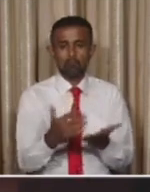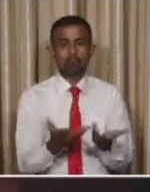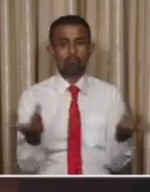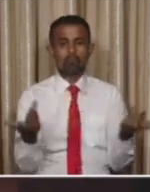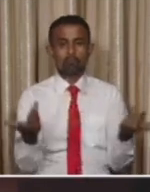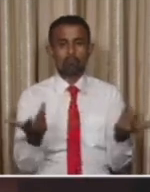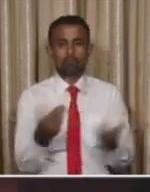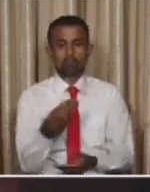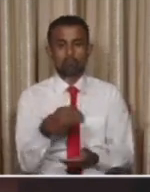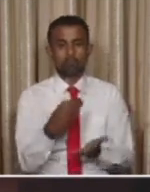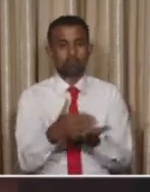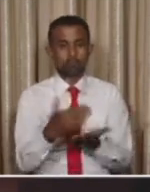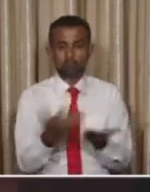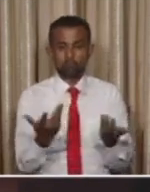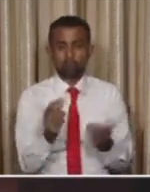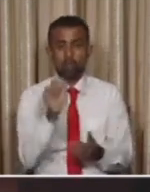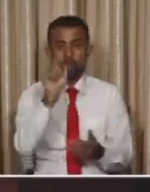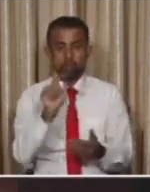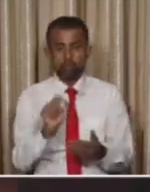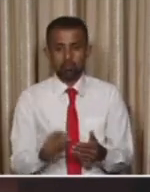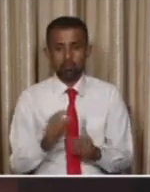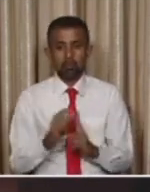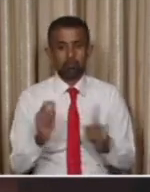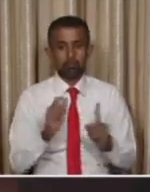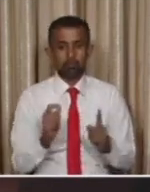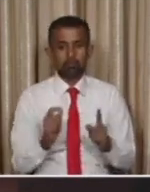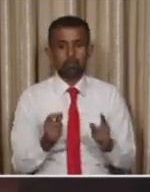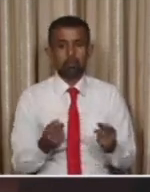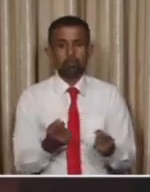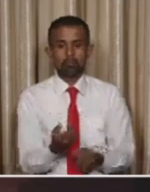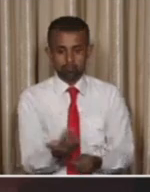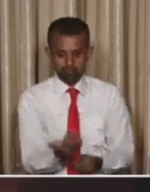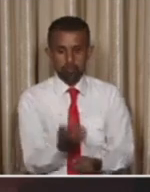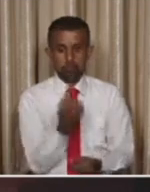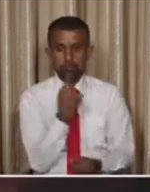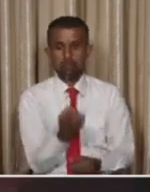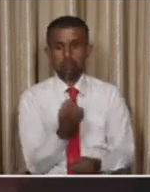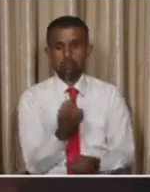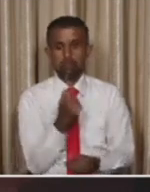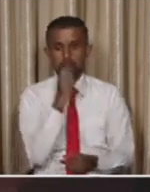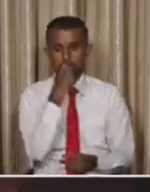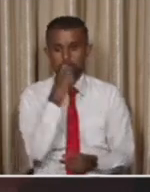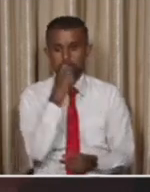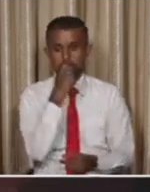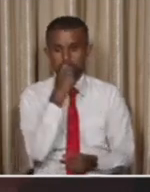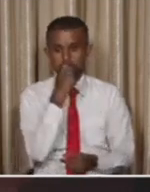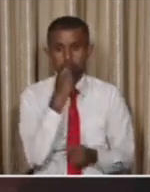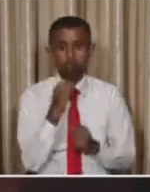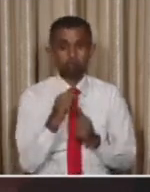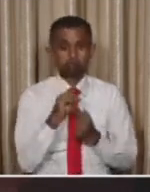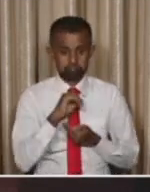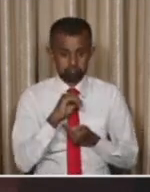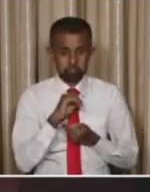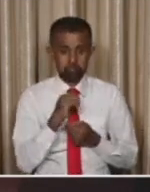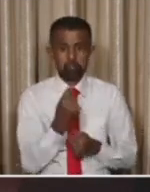ඒ ණය නොගෙවපු අයගේ ලයිස්තුව පාර්ලිමේන්තුවට ඉදිරිපත් කරන්න කිව්වම ඒක රහසිගතයි, අතිශය පෞද්ගලිකයි කියලා